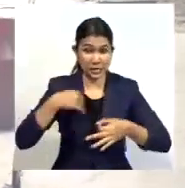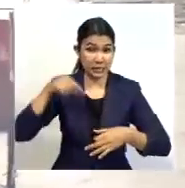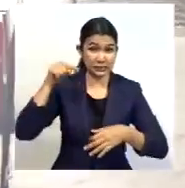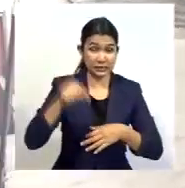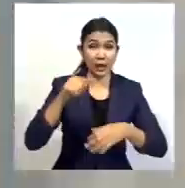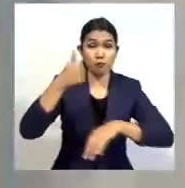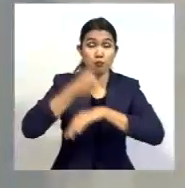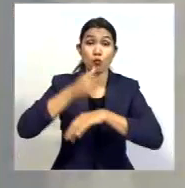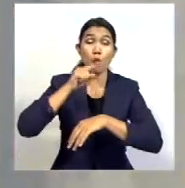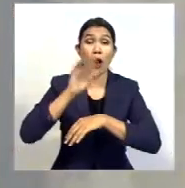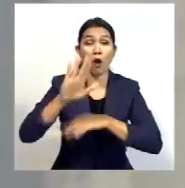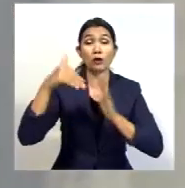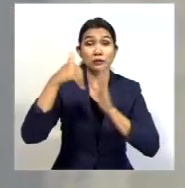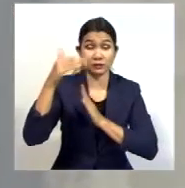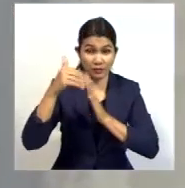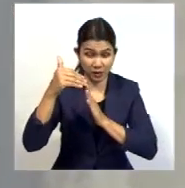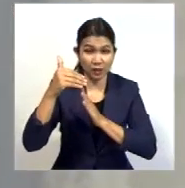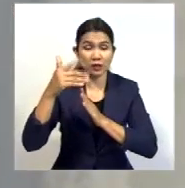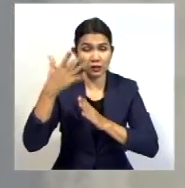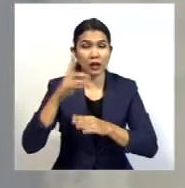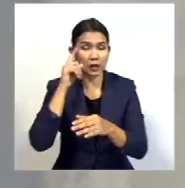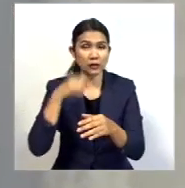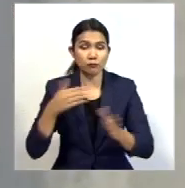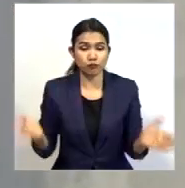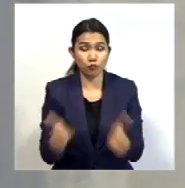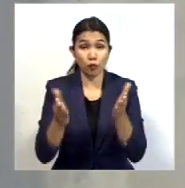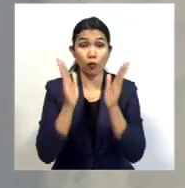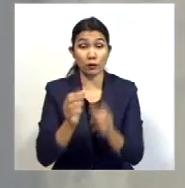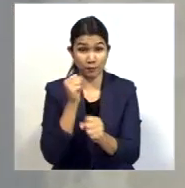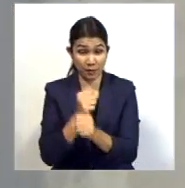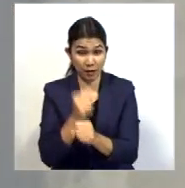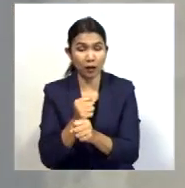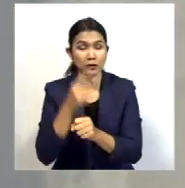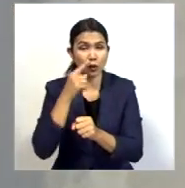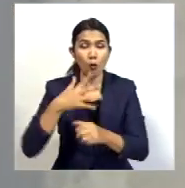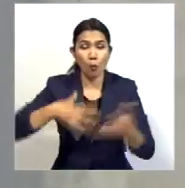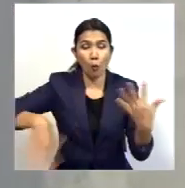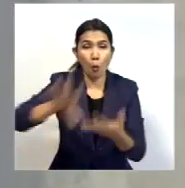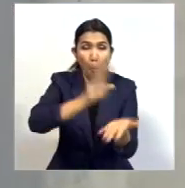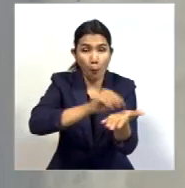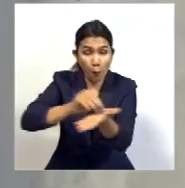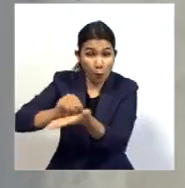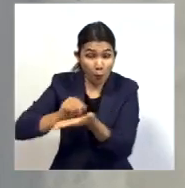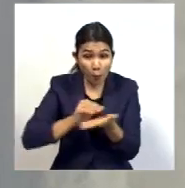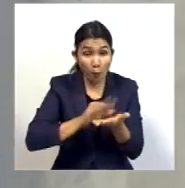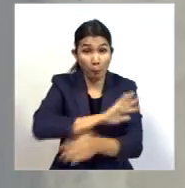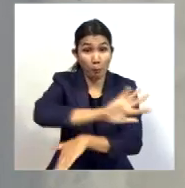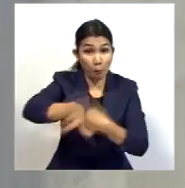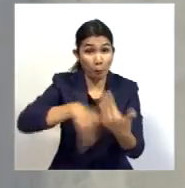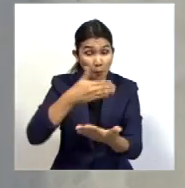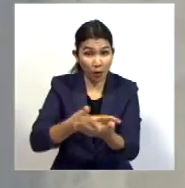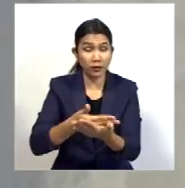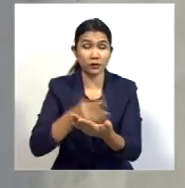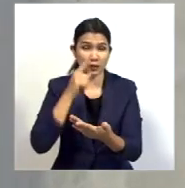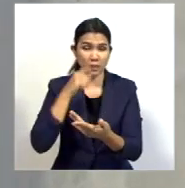การของผู้ราชการจังหวัดเชียงใหม่แล้วก็สนับสนุนการทำงานของเจ้าหน้าที่ซึ่งจะเป็นการรวบรวมข้อมูลทั้งหมดค่ะโดยเป็นการแ